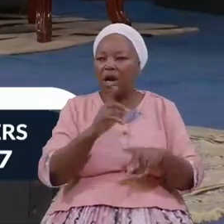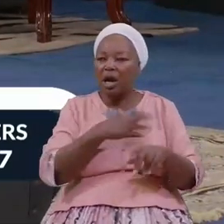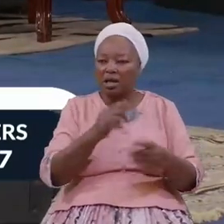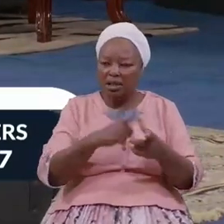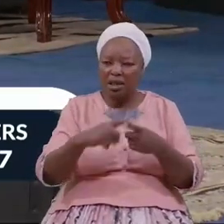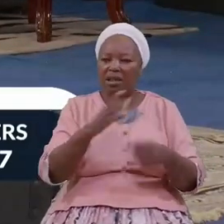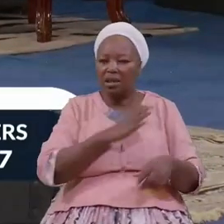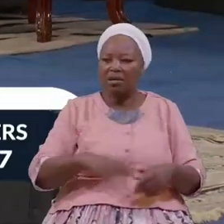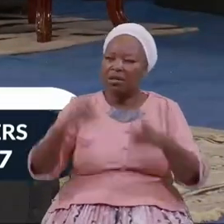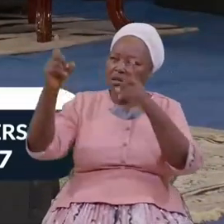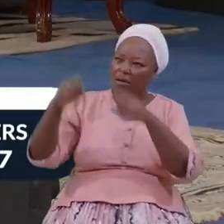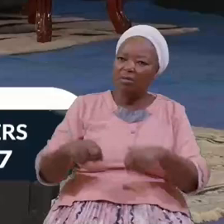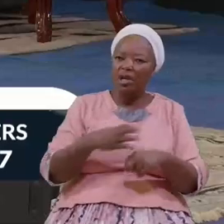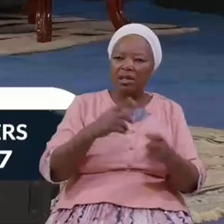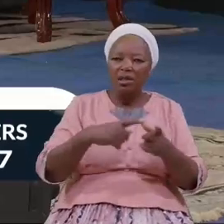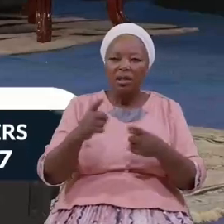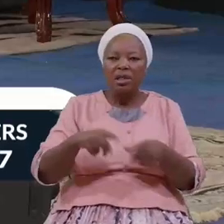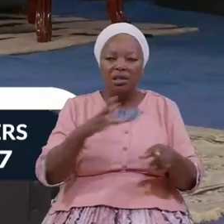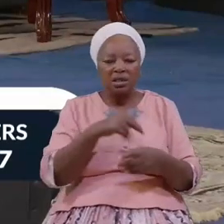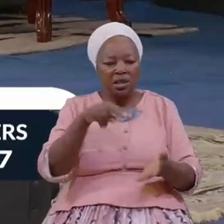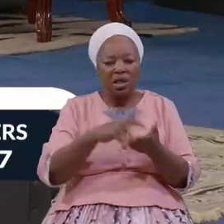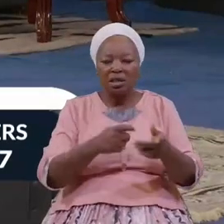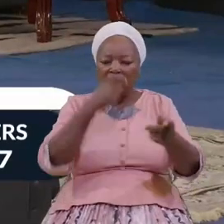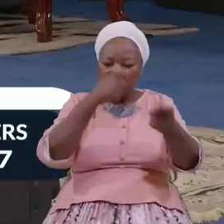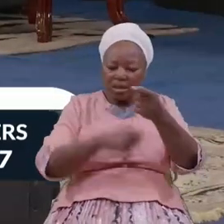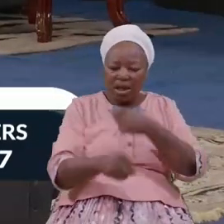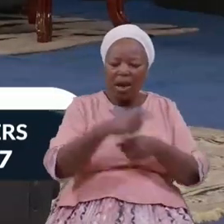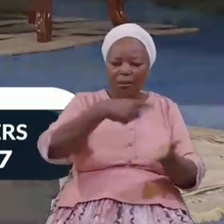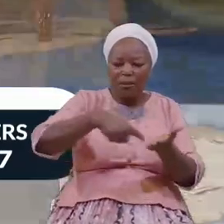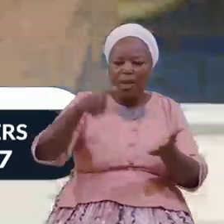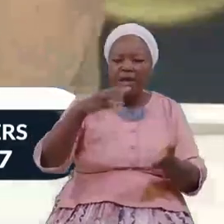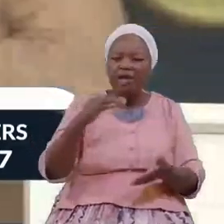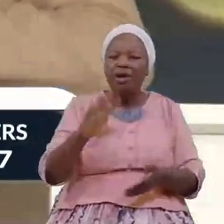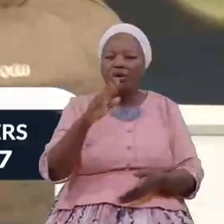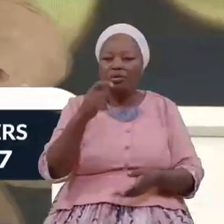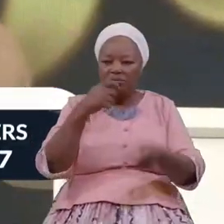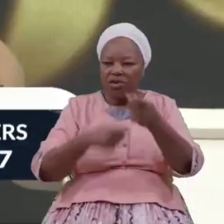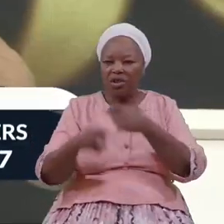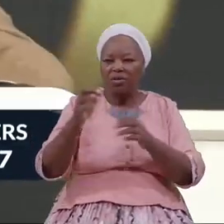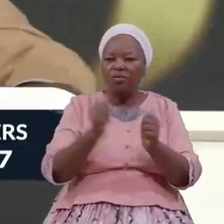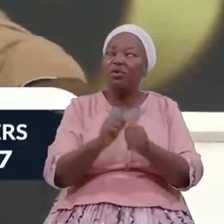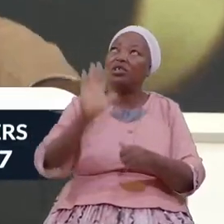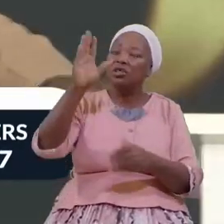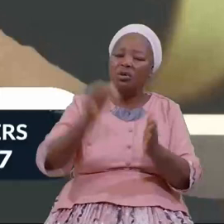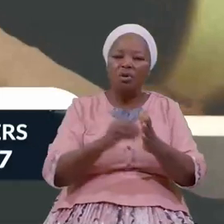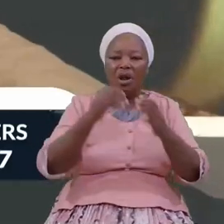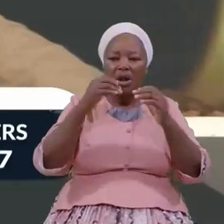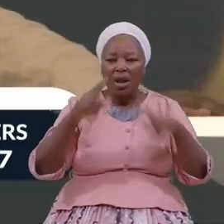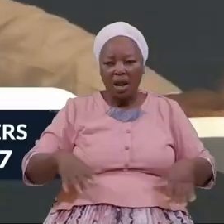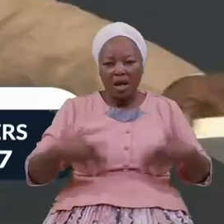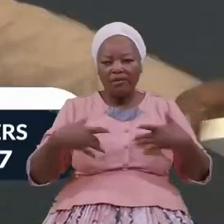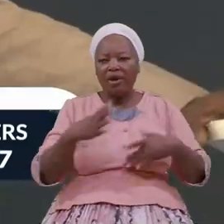et il a dit, je suis la rançon. Il a payé votre rançon avec sa vie. Et